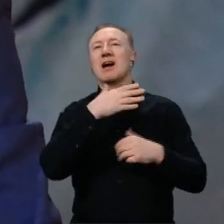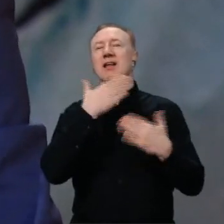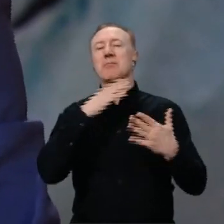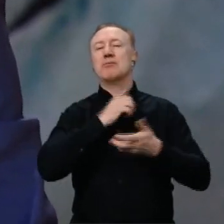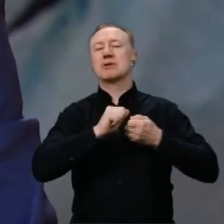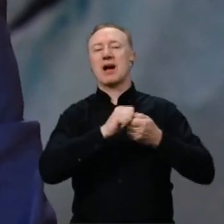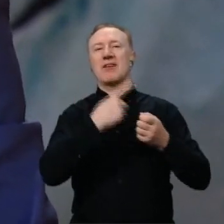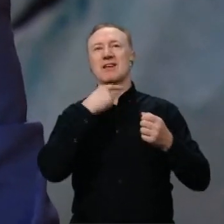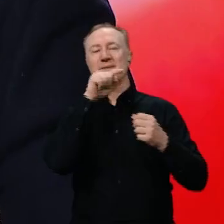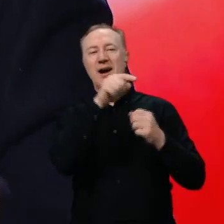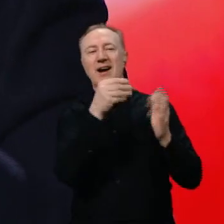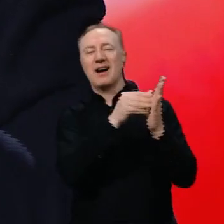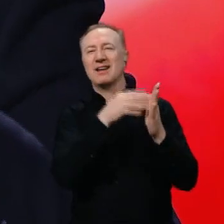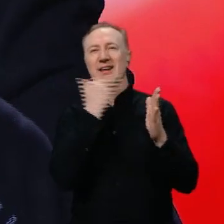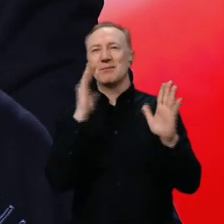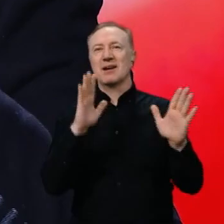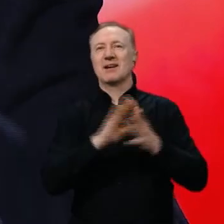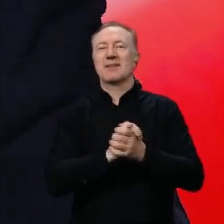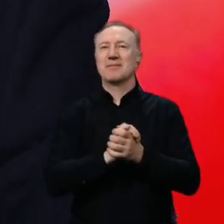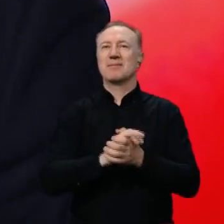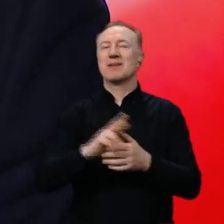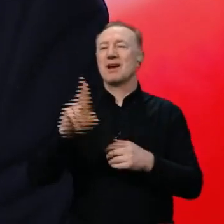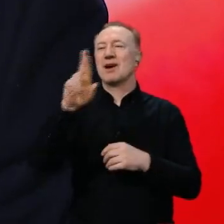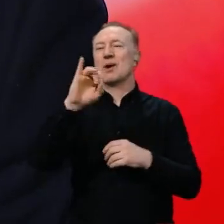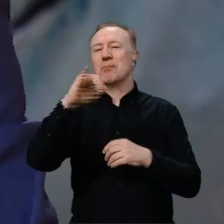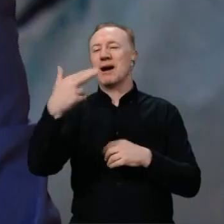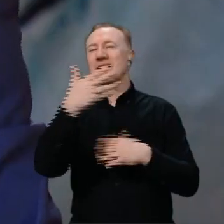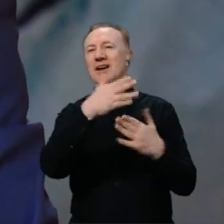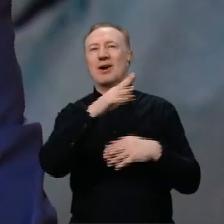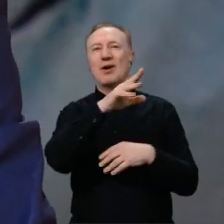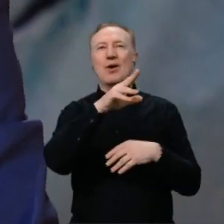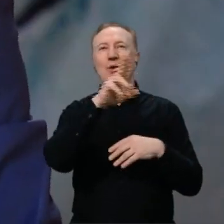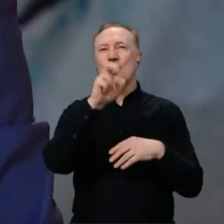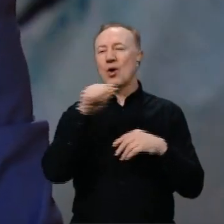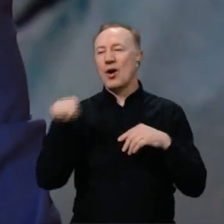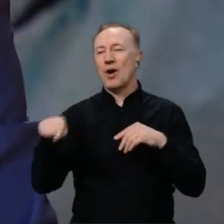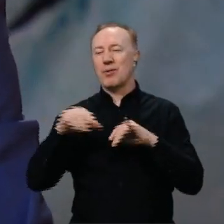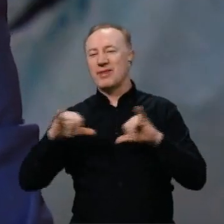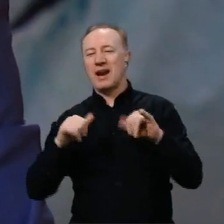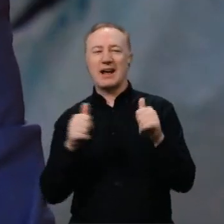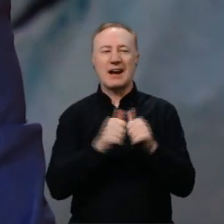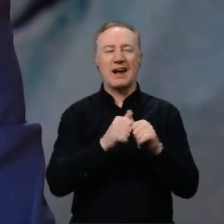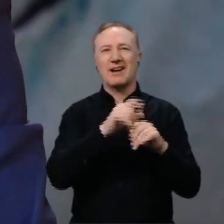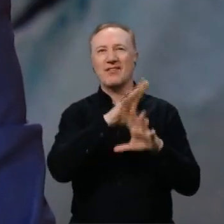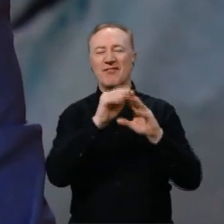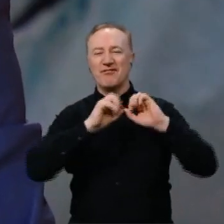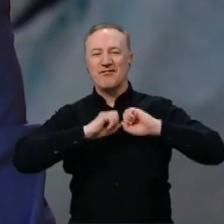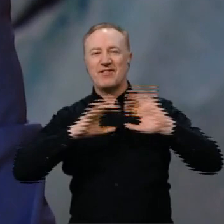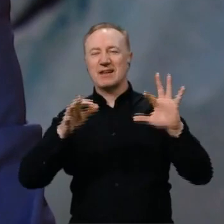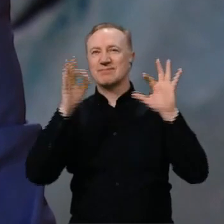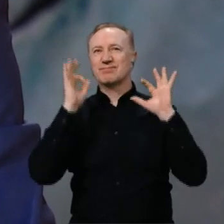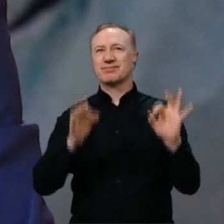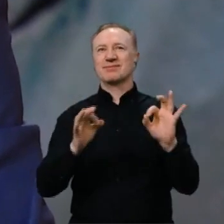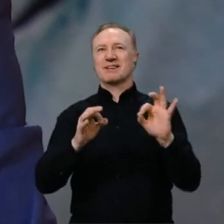pomyślałem o tym. Widzę, że tu Roman jest przygotowany perfekcyjnie, Hugo Globo wszystko już miał wyjaśnione i wyjaśnił